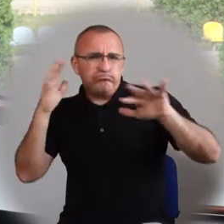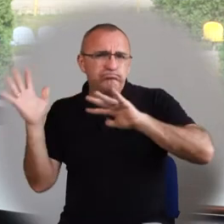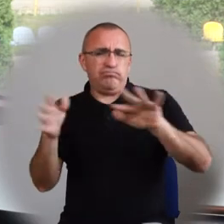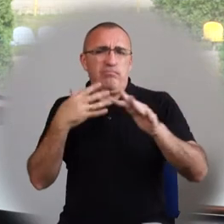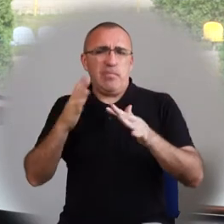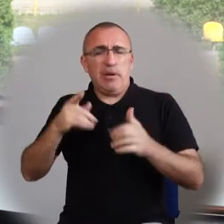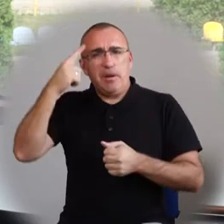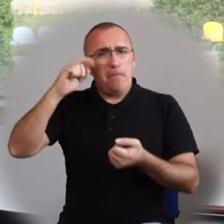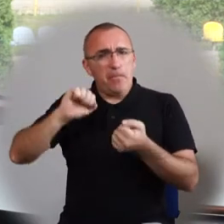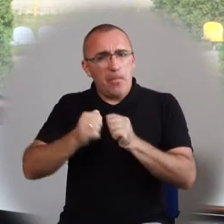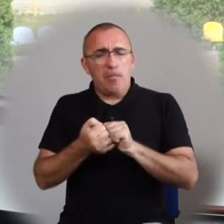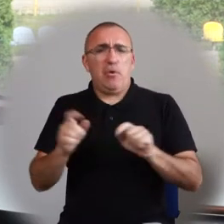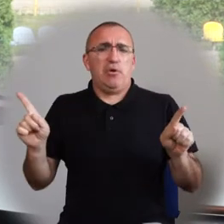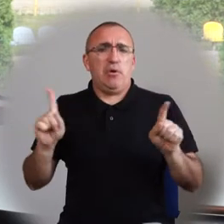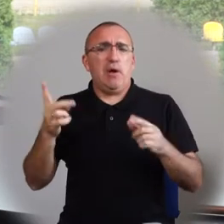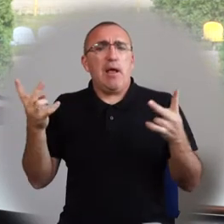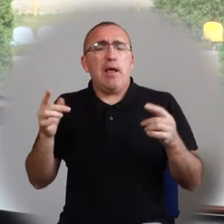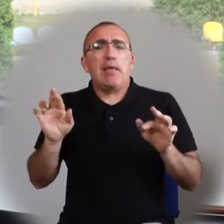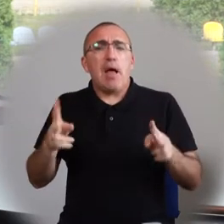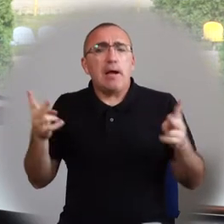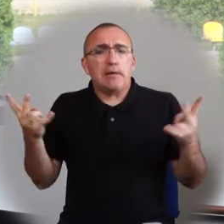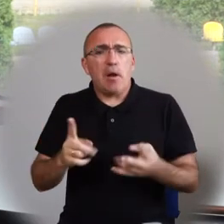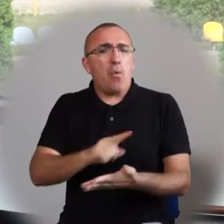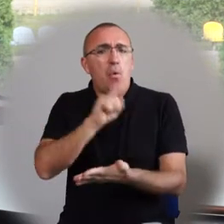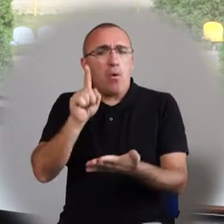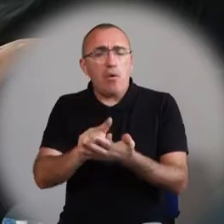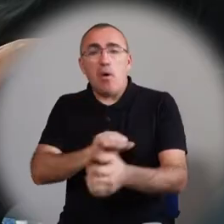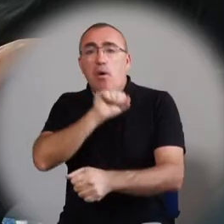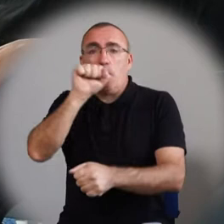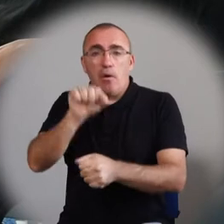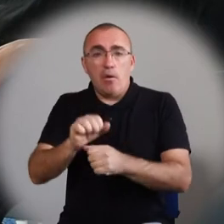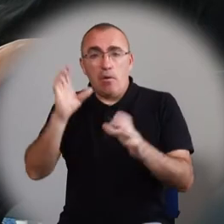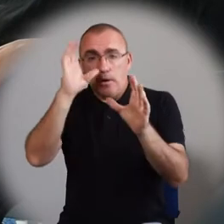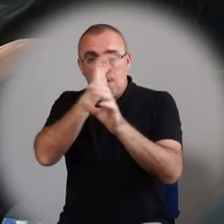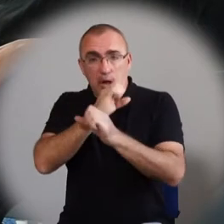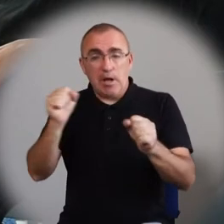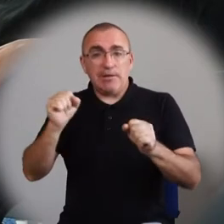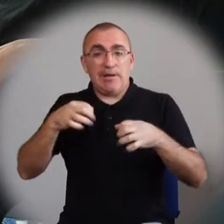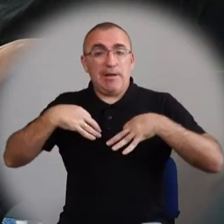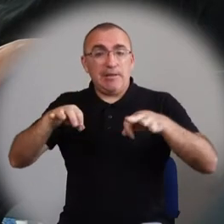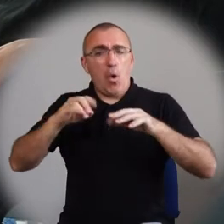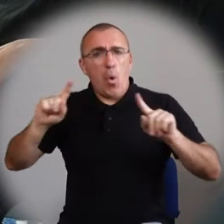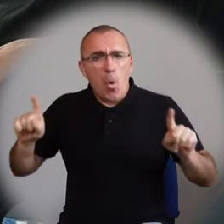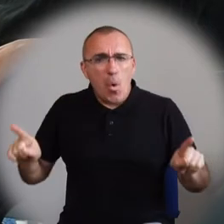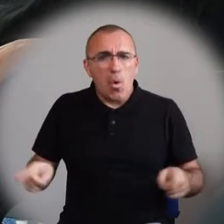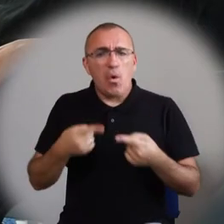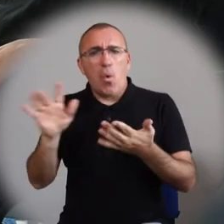І пам'ятаю це, як треба було обов'язково, зупинивши на ніч транспорт,